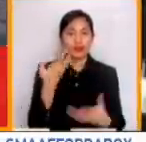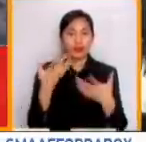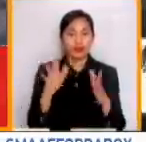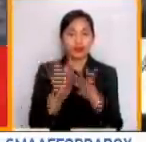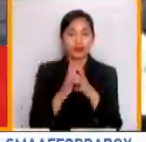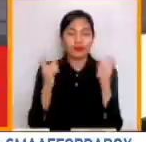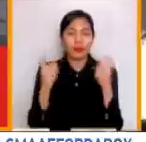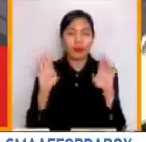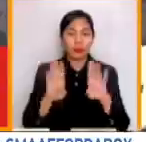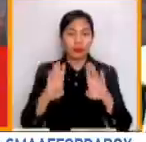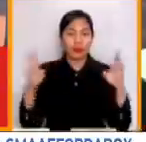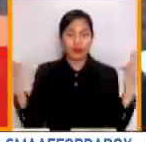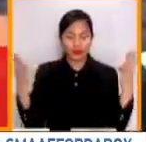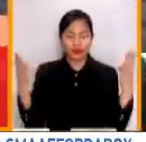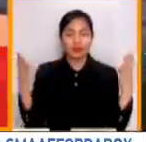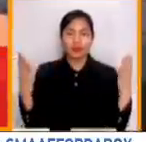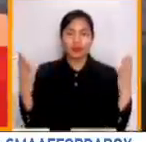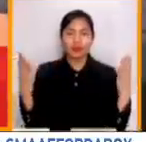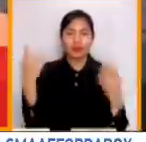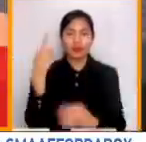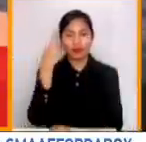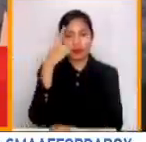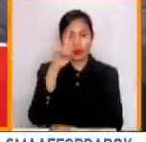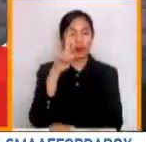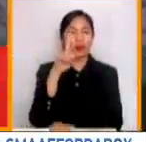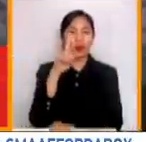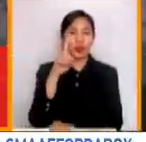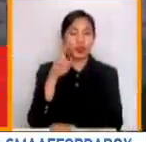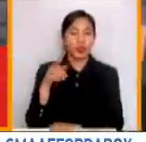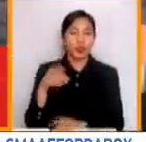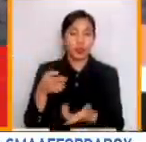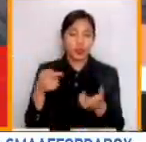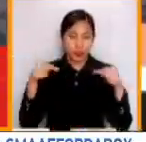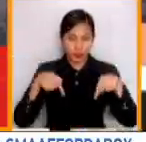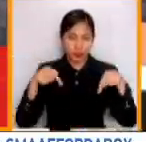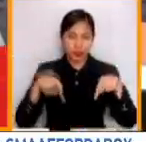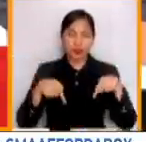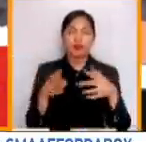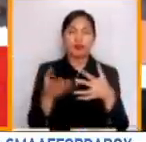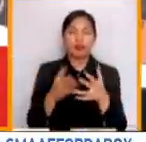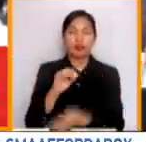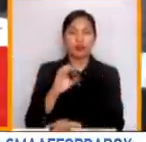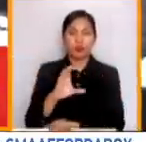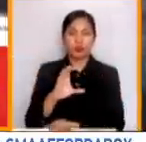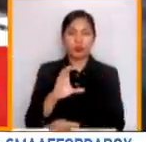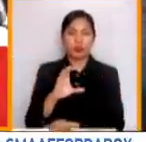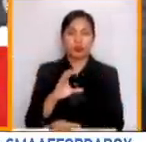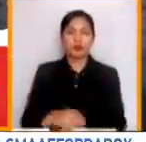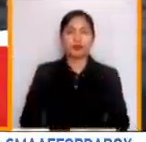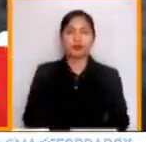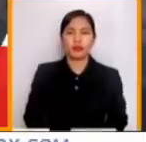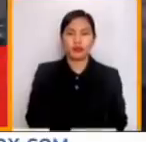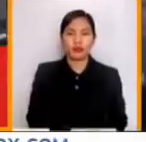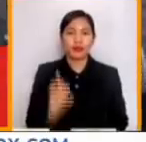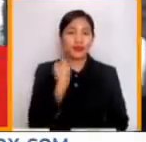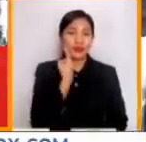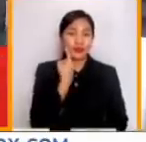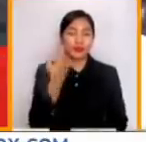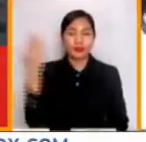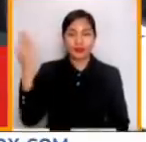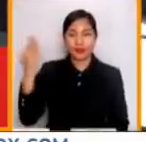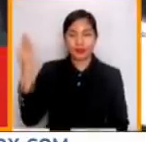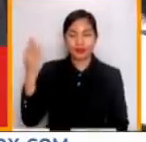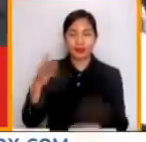nilang binuksan yung filing ng COC para sa election 2022. Nagsalita po si Director James